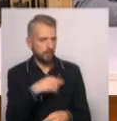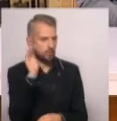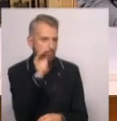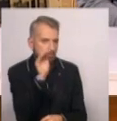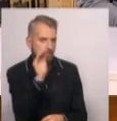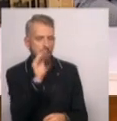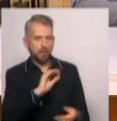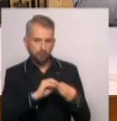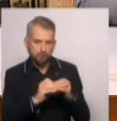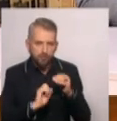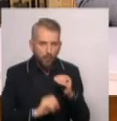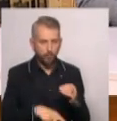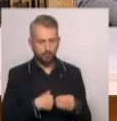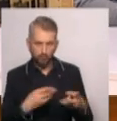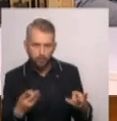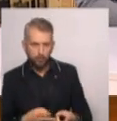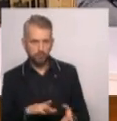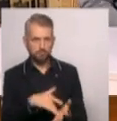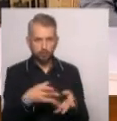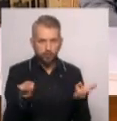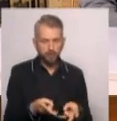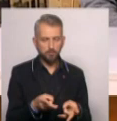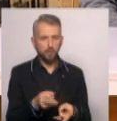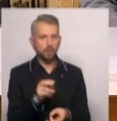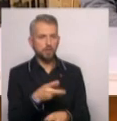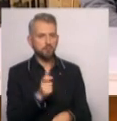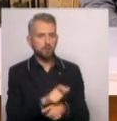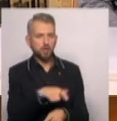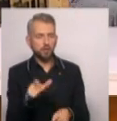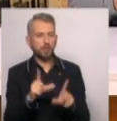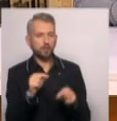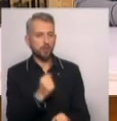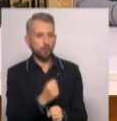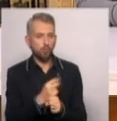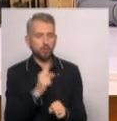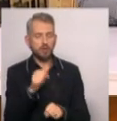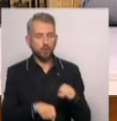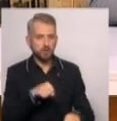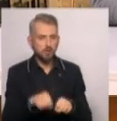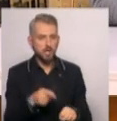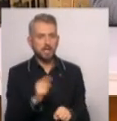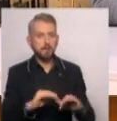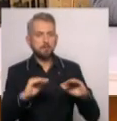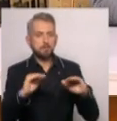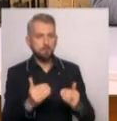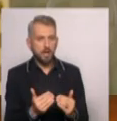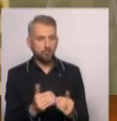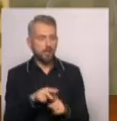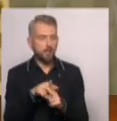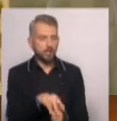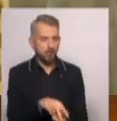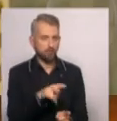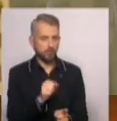ми потребуємо, місту це потрібно, бо чим більше людей виїжджають на роботу на велосипеді, тим менше навантаження